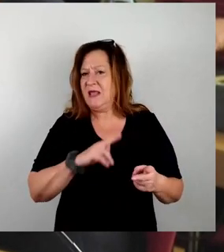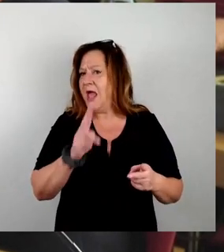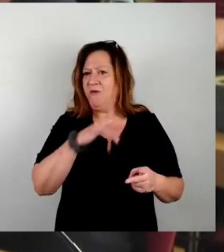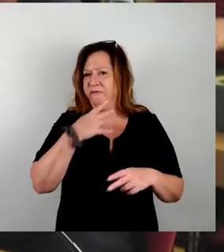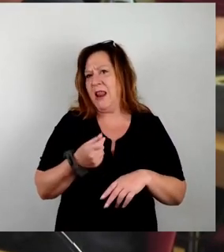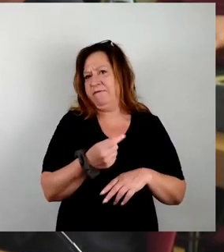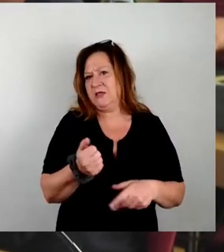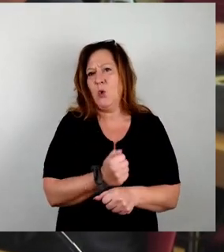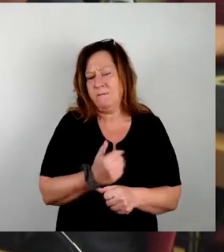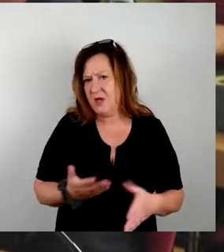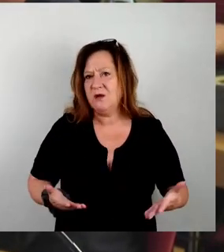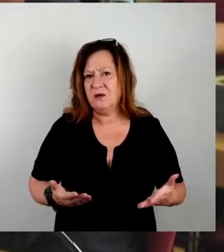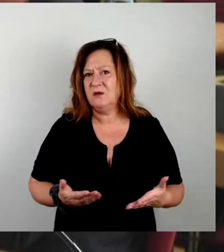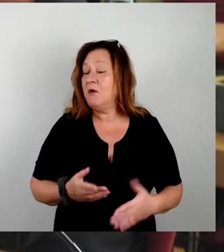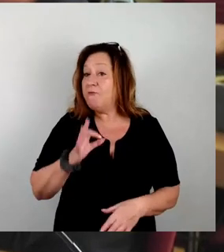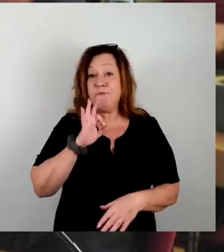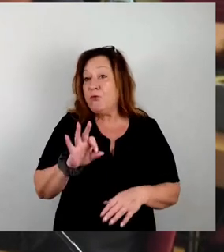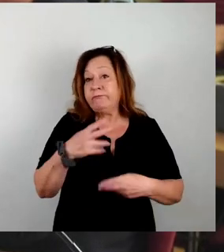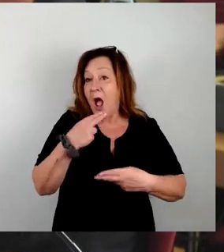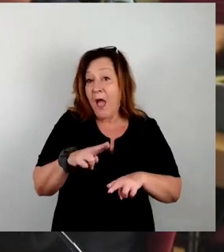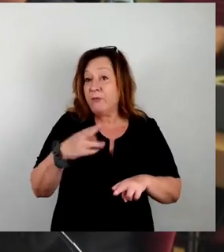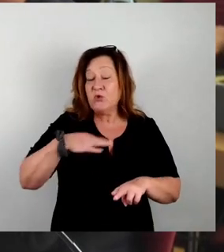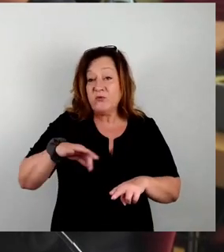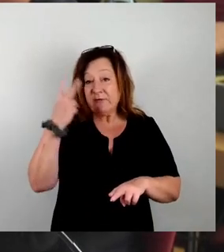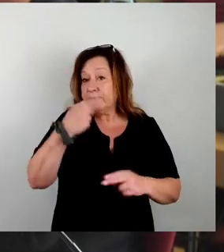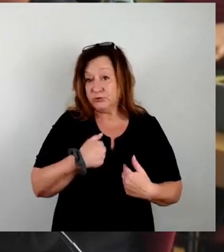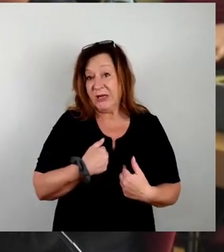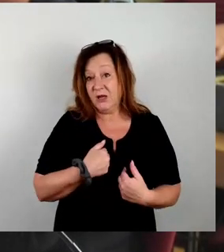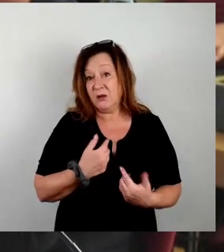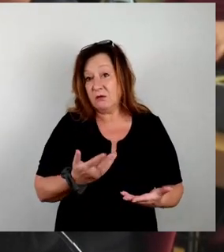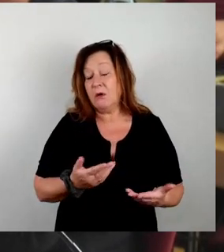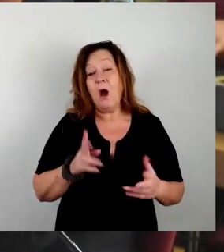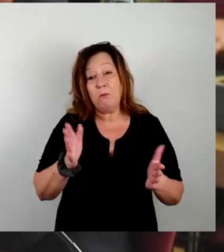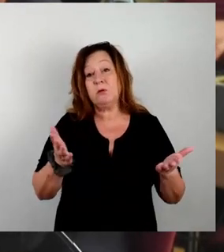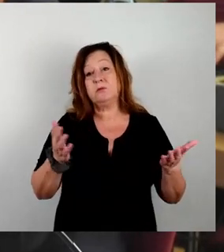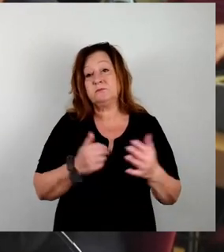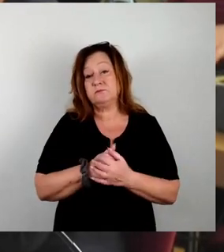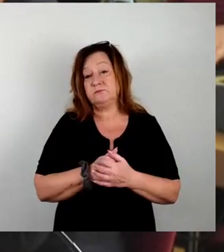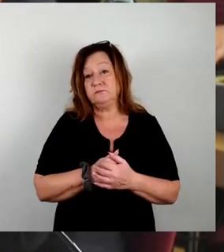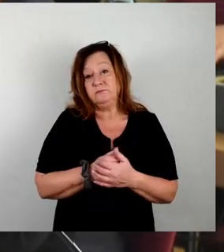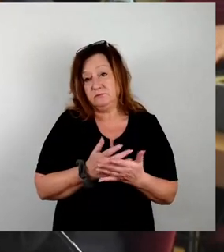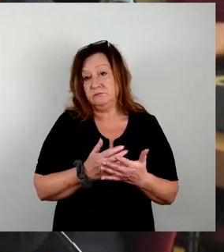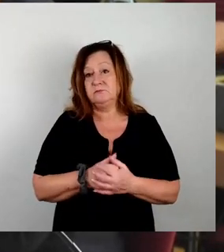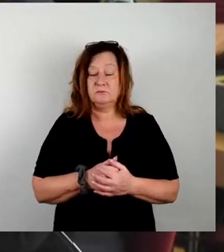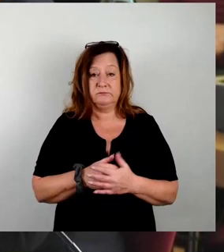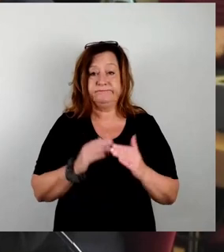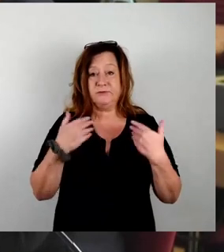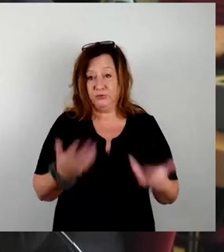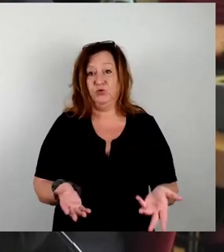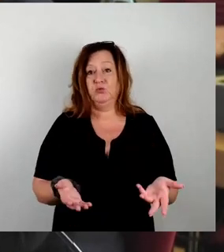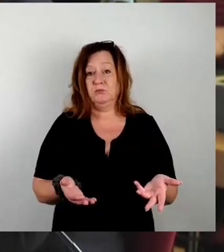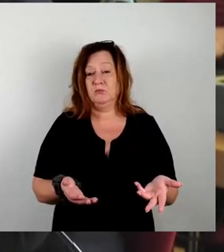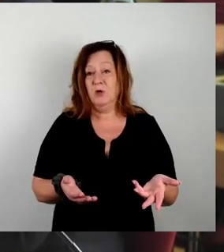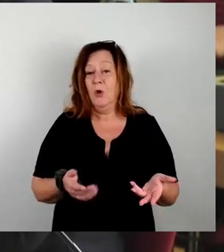alles für Sie nicht befriedigend ist, kann ich gut nachvollziehen, aber es ist letztendlich eine Priorisierung,